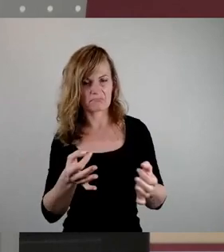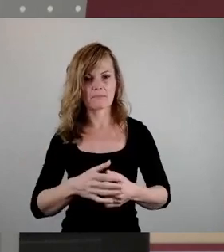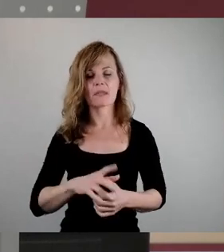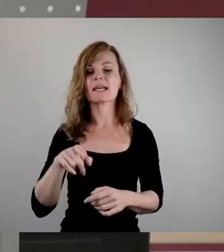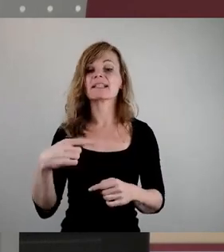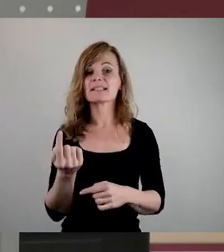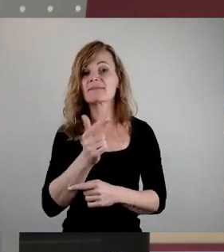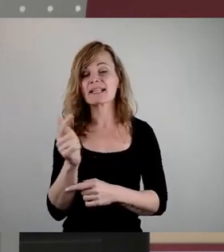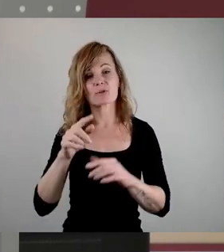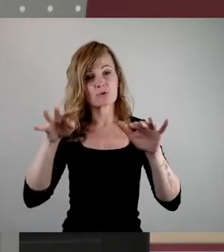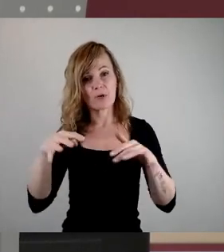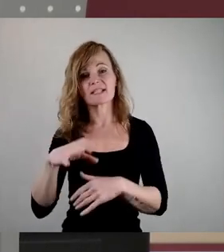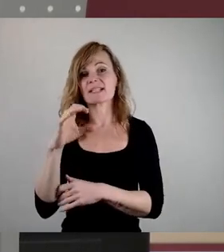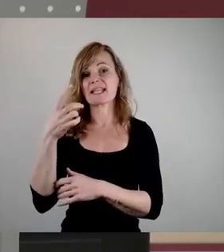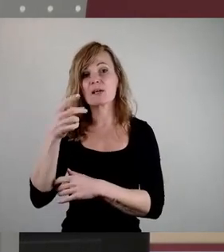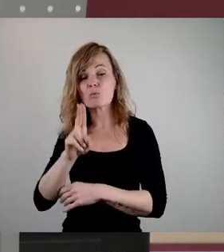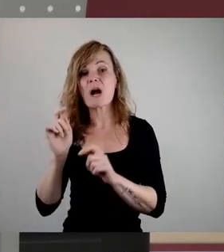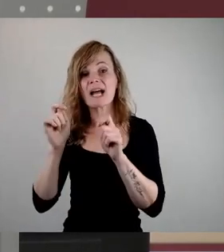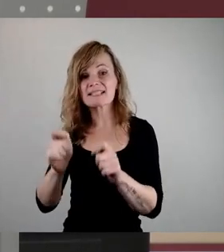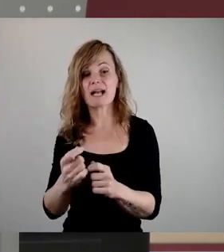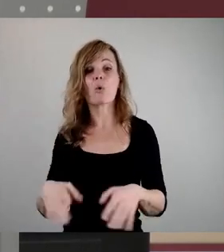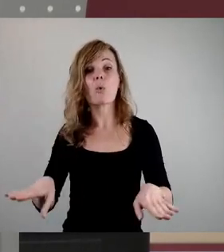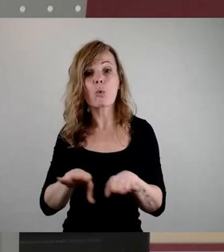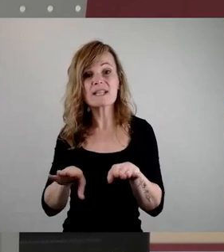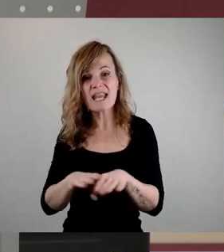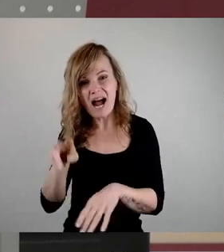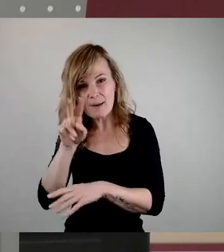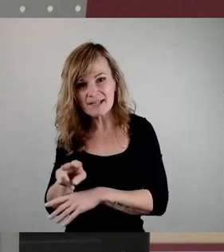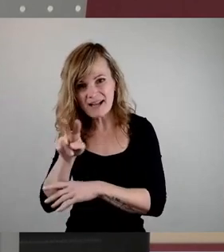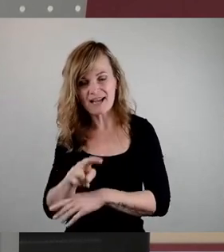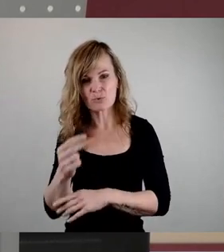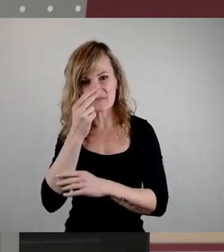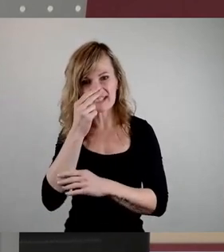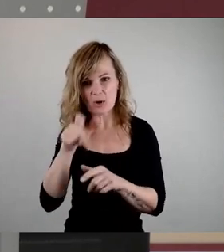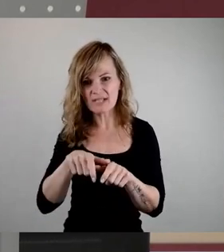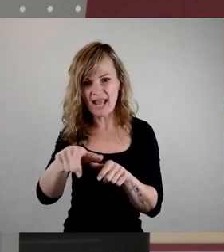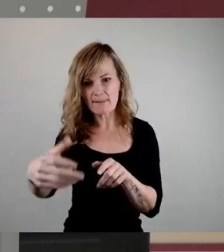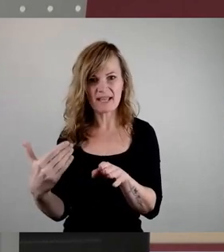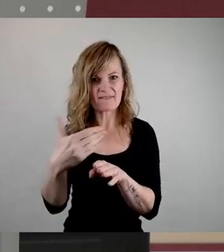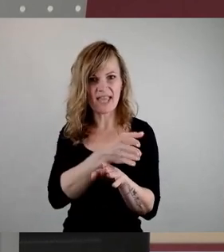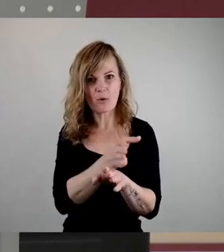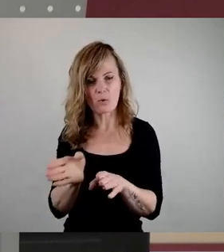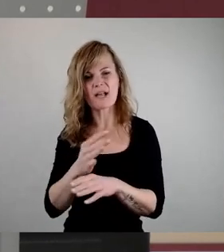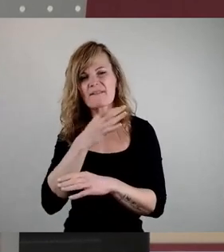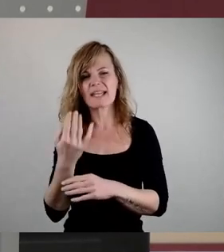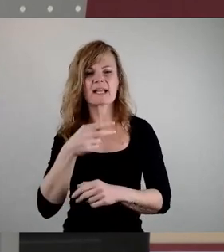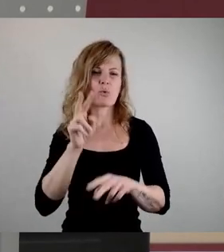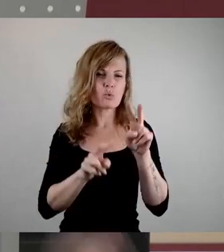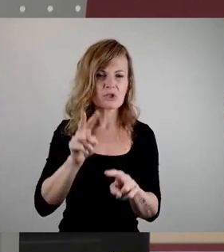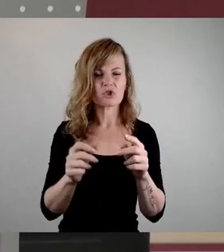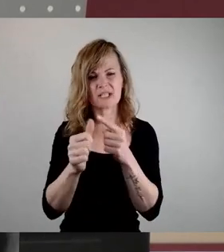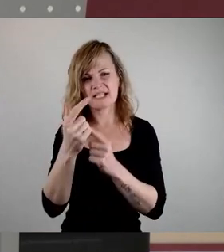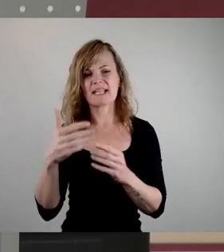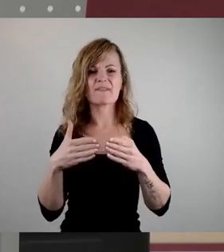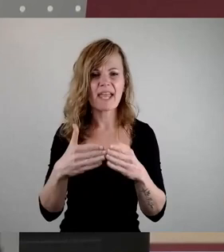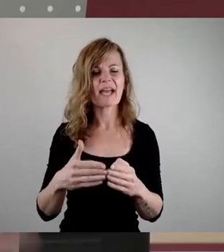einen CDU-Antrag, der forderte eine Grundlagenbetrachtung einer Elbquerung in diesem Bereich mit ganz vielen unterschiedlichen Sachen. Fähre,